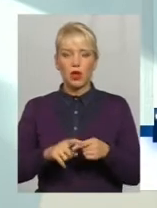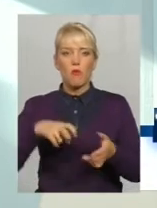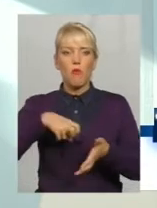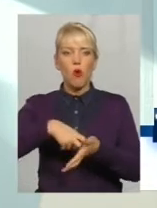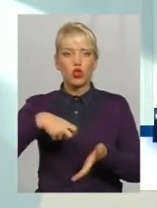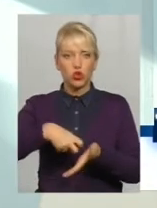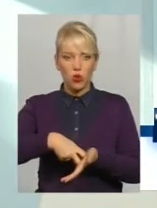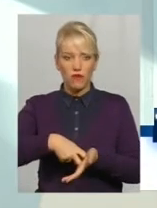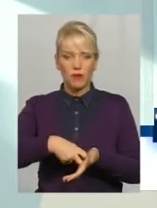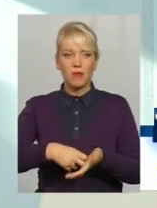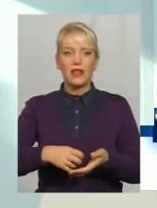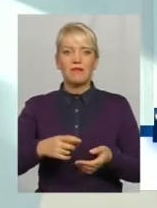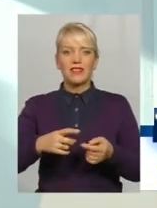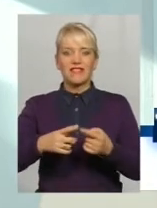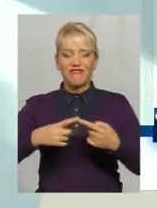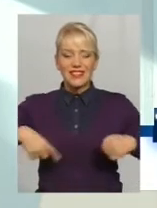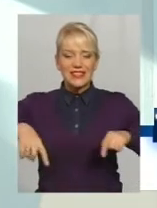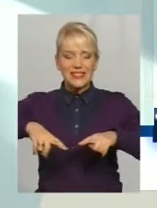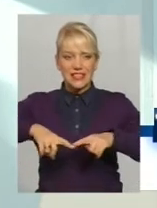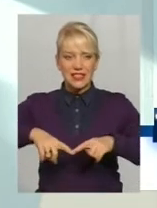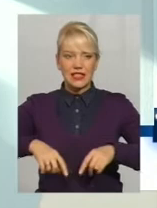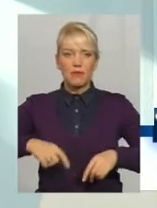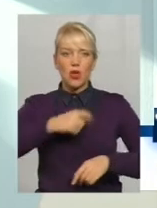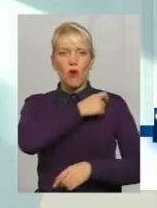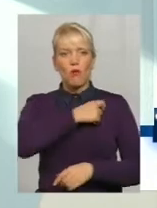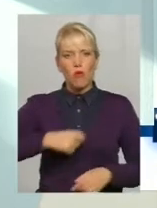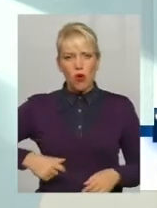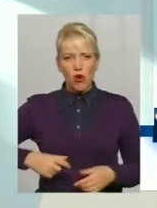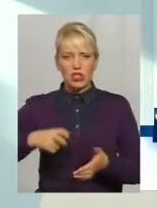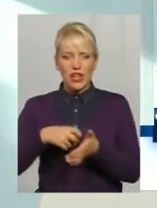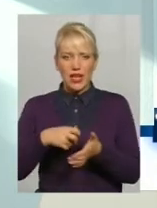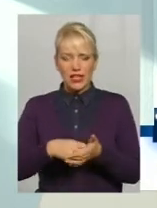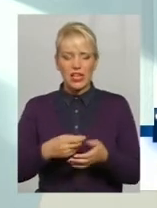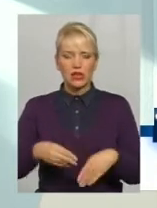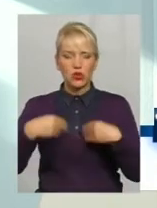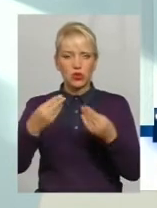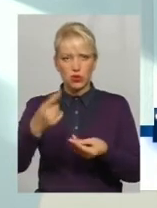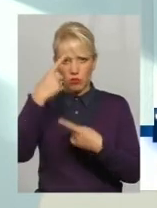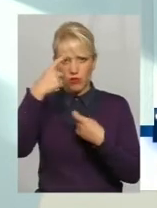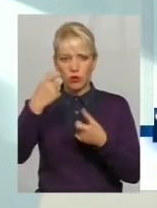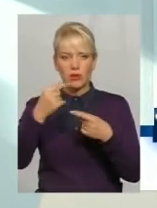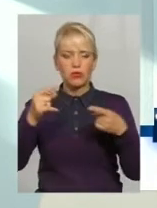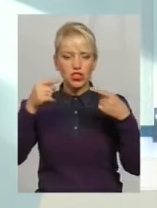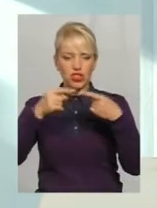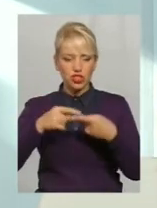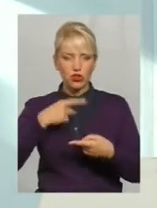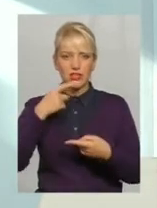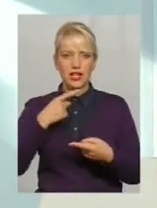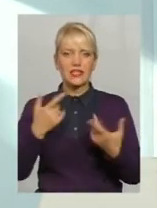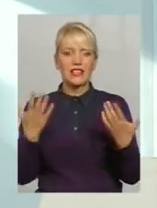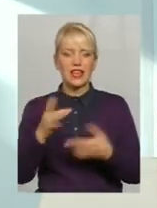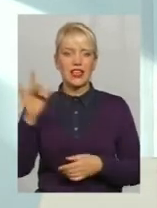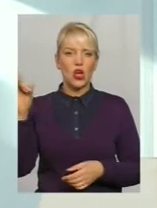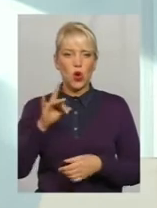поштовими відділення будуть, поштарі доставлять кожному пенсіонеру повідомлення, де буде чітко вказано, який розмір